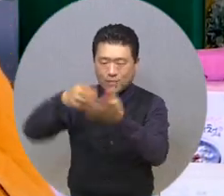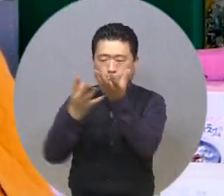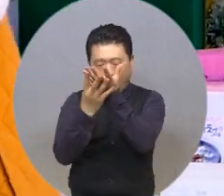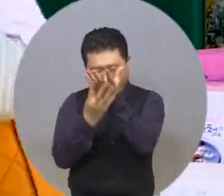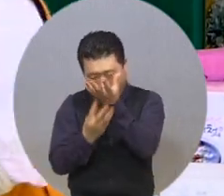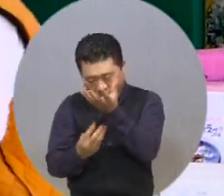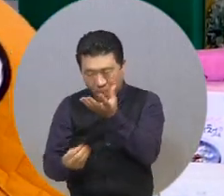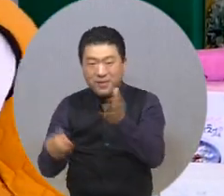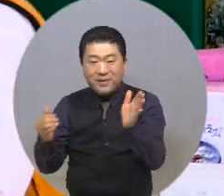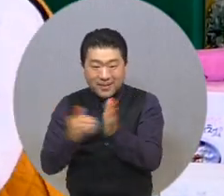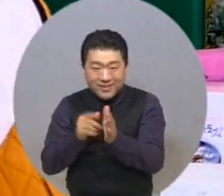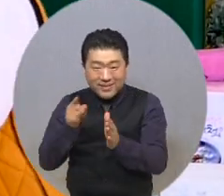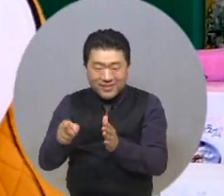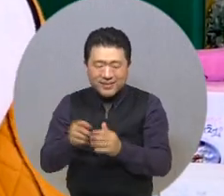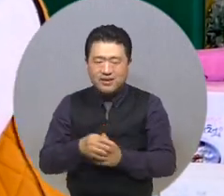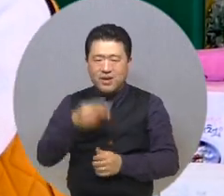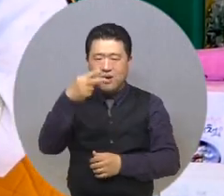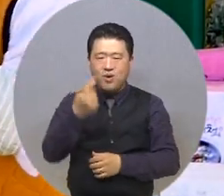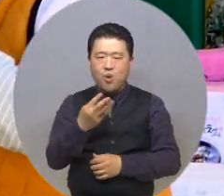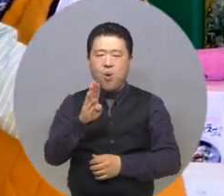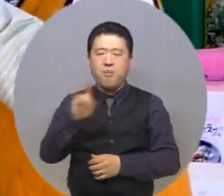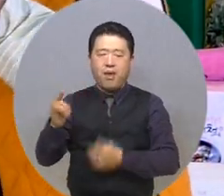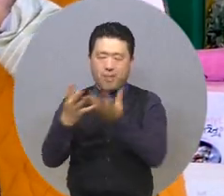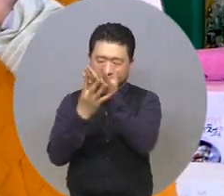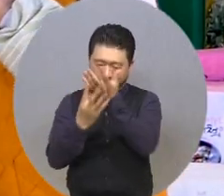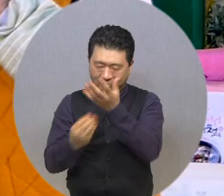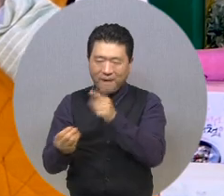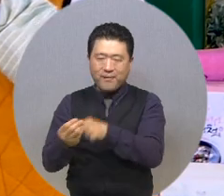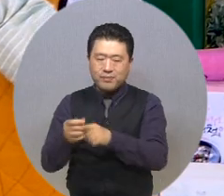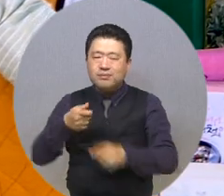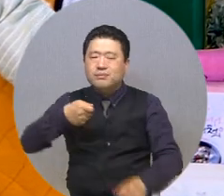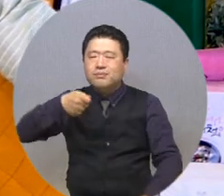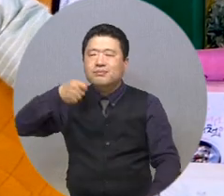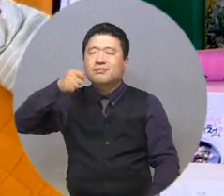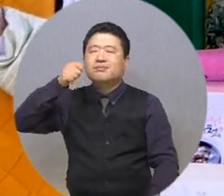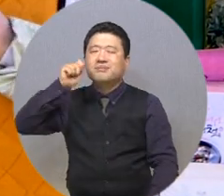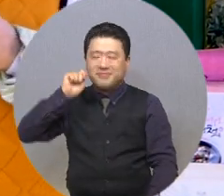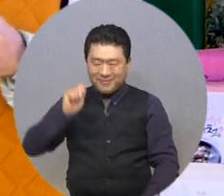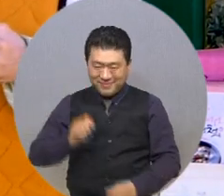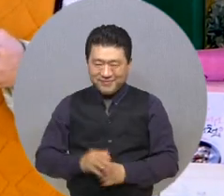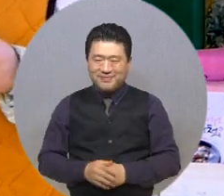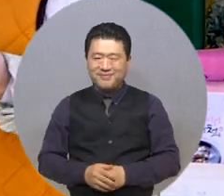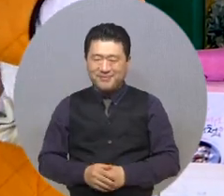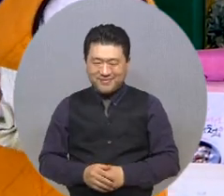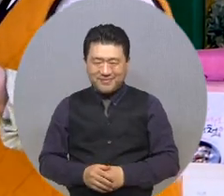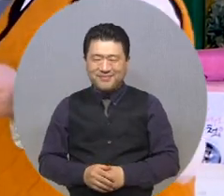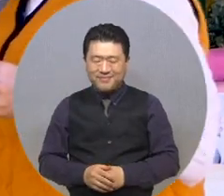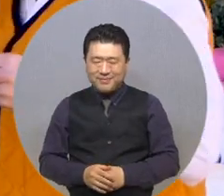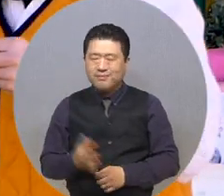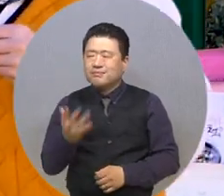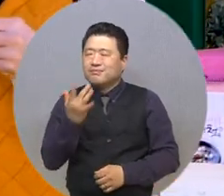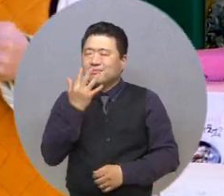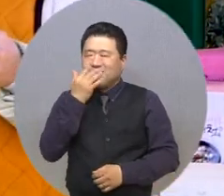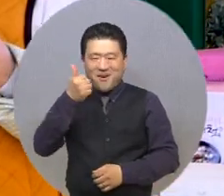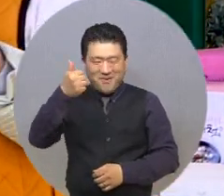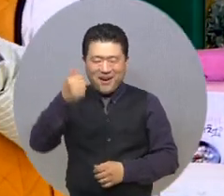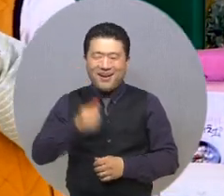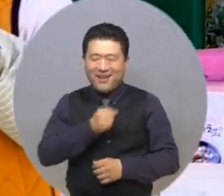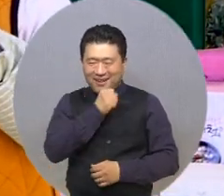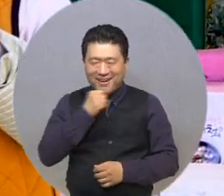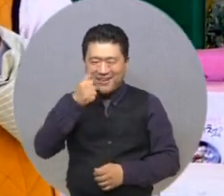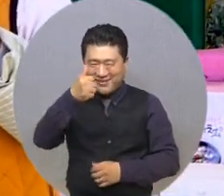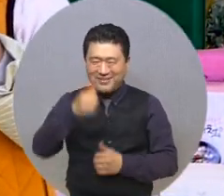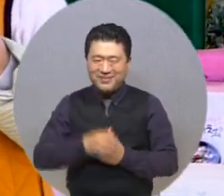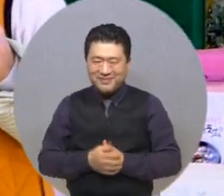우려진 게 바로 요거. 마셔봐. 오, 향기가.